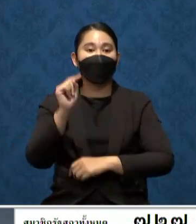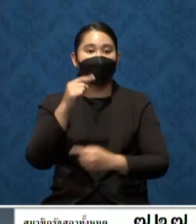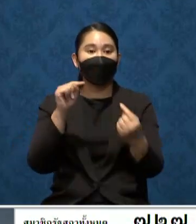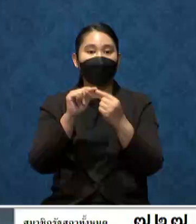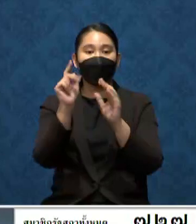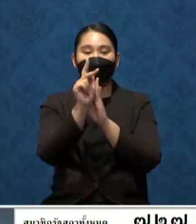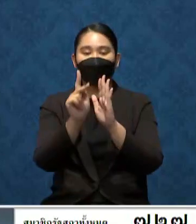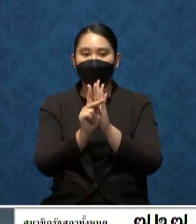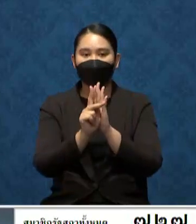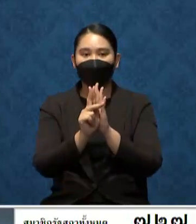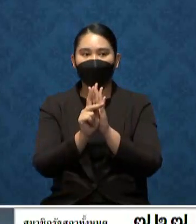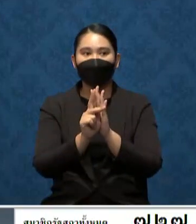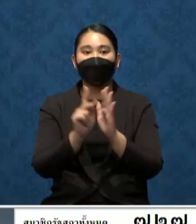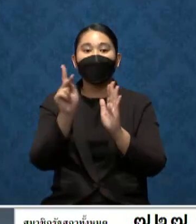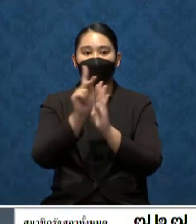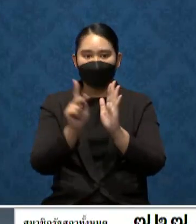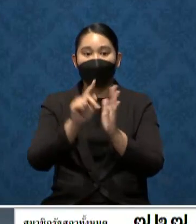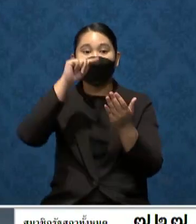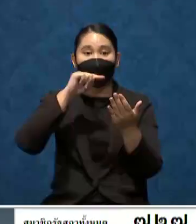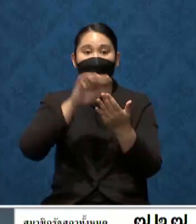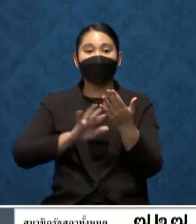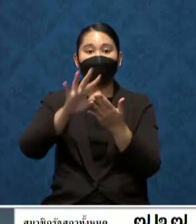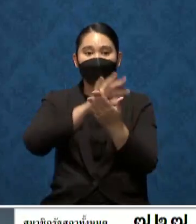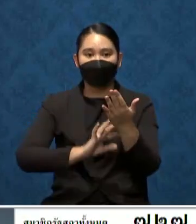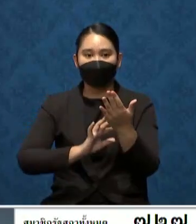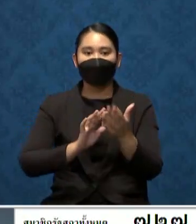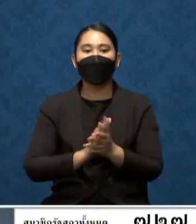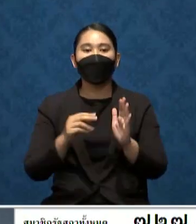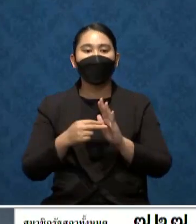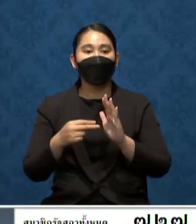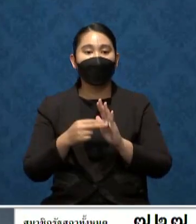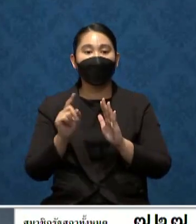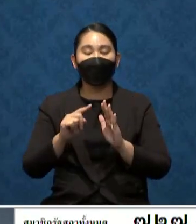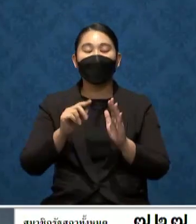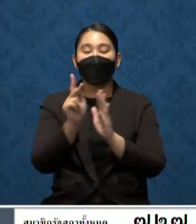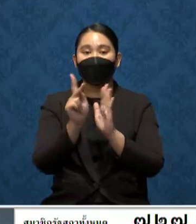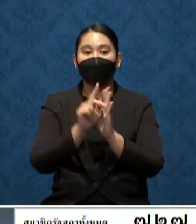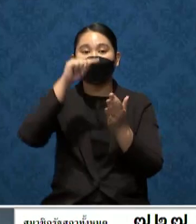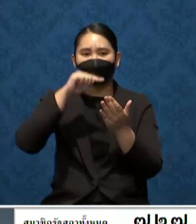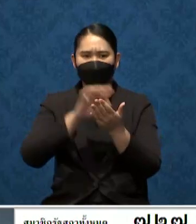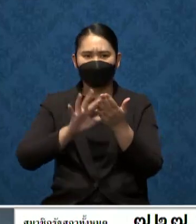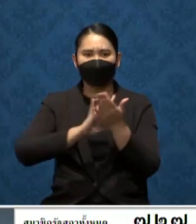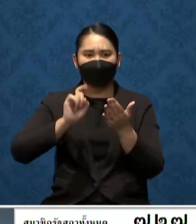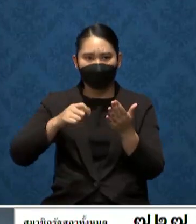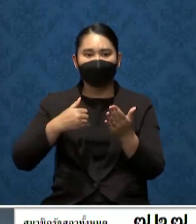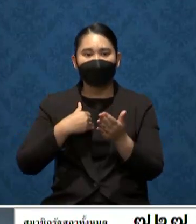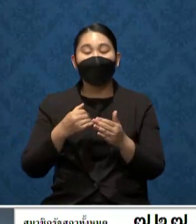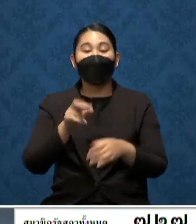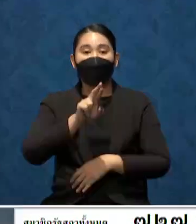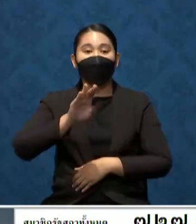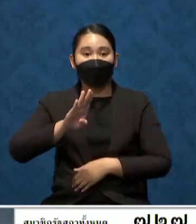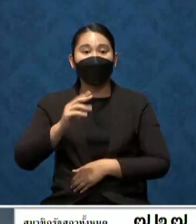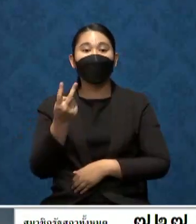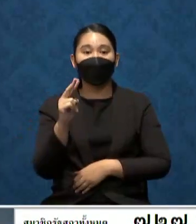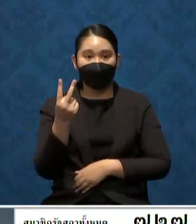ายของประเทศเลยนะคือกฎหมายของไทยเนี่ยจริงๆมันมีอยู่สองระบบในโ